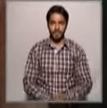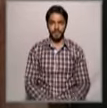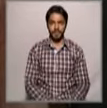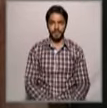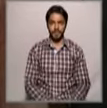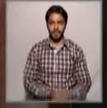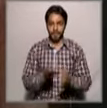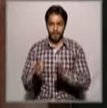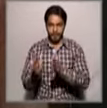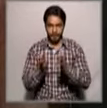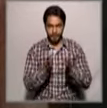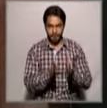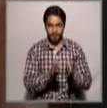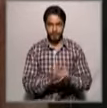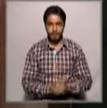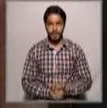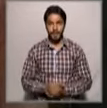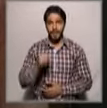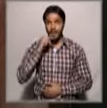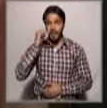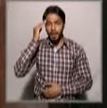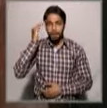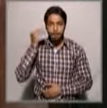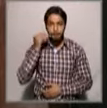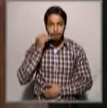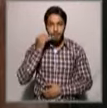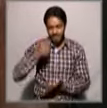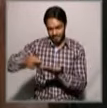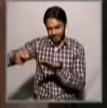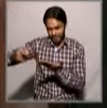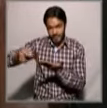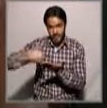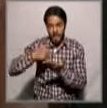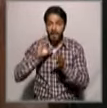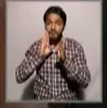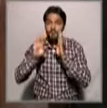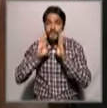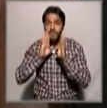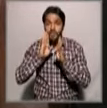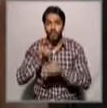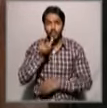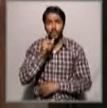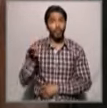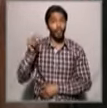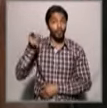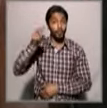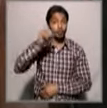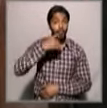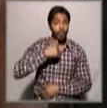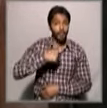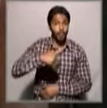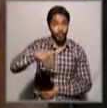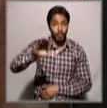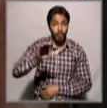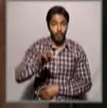أو يتكرر معها السؤال كثيرا، ولكن بإلحاح شيخ الكريم تقريبا ترسله كل يوم، ومن فترة كنا قد